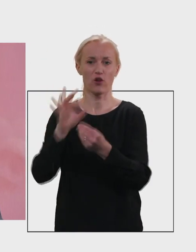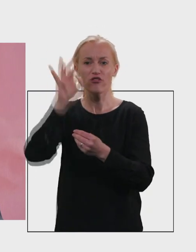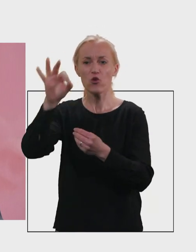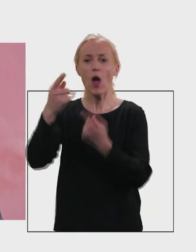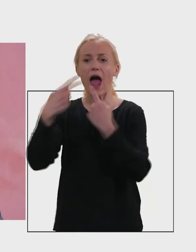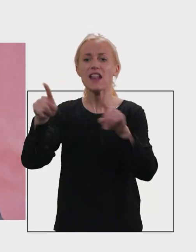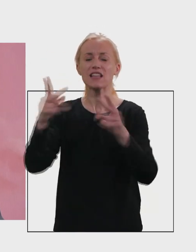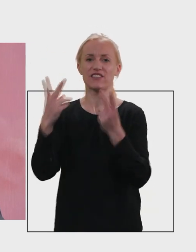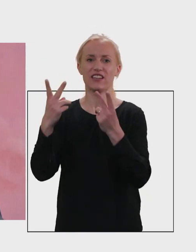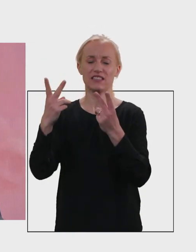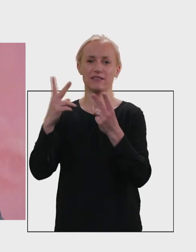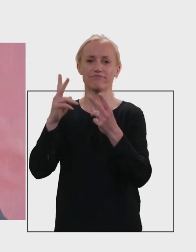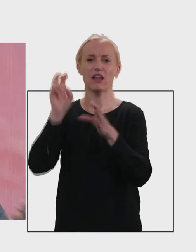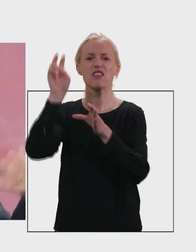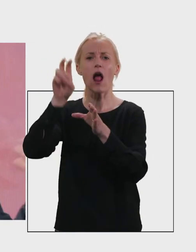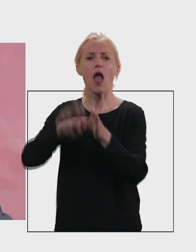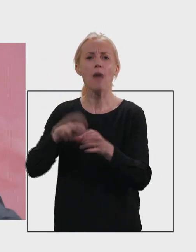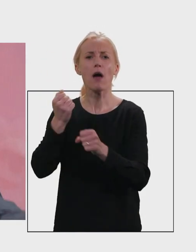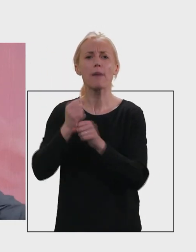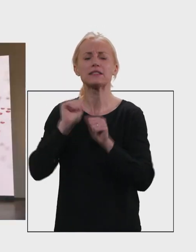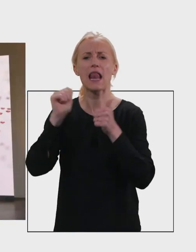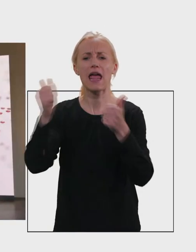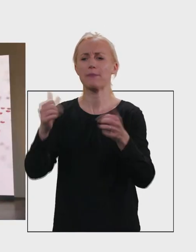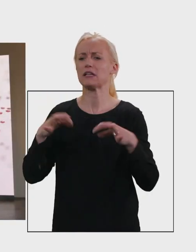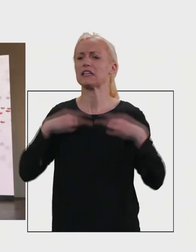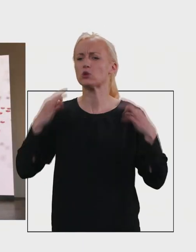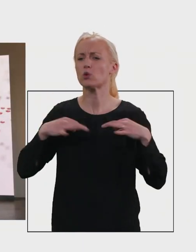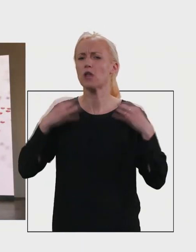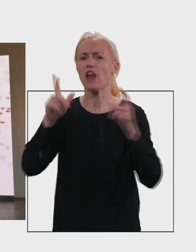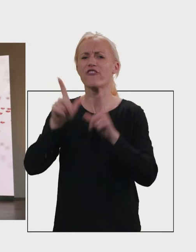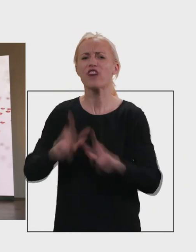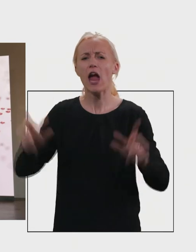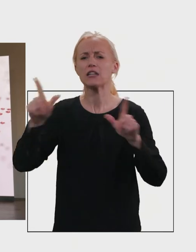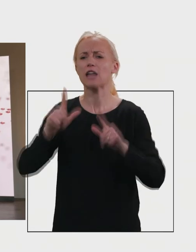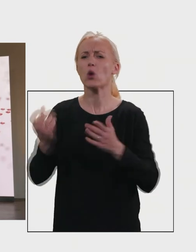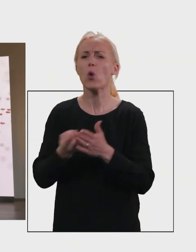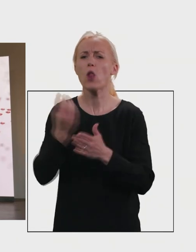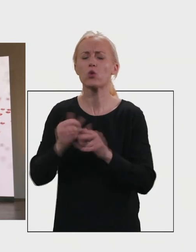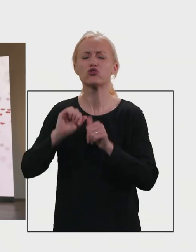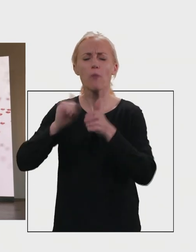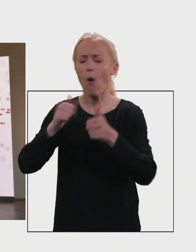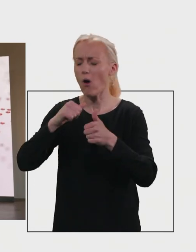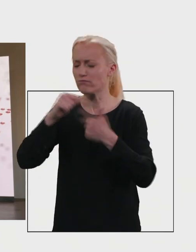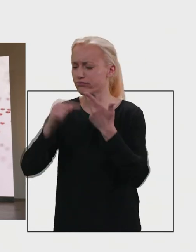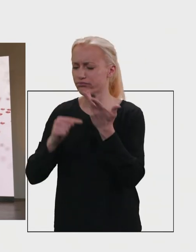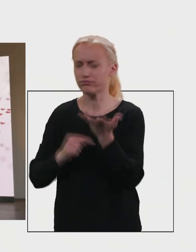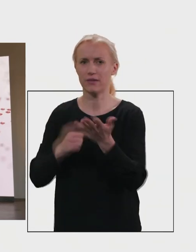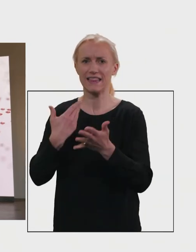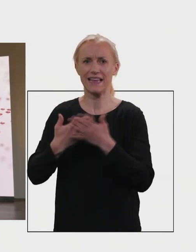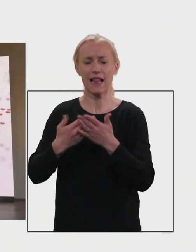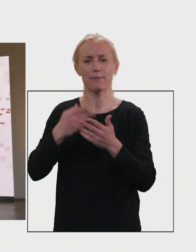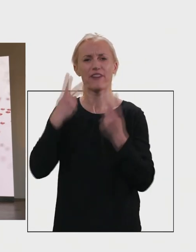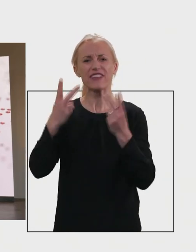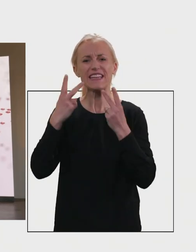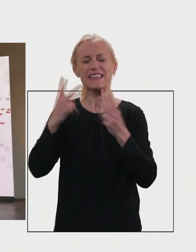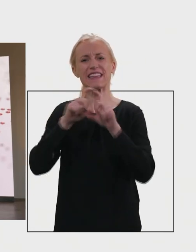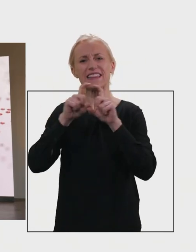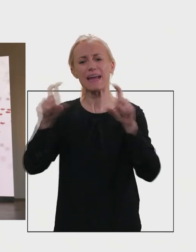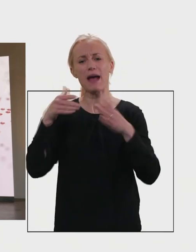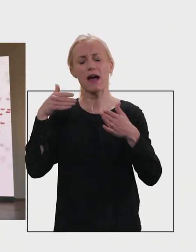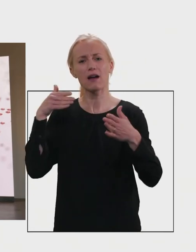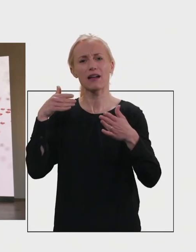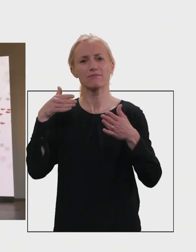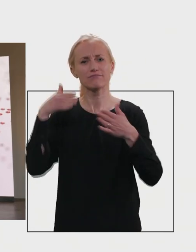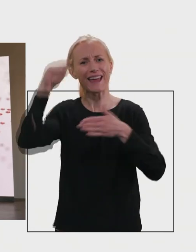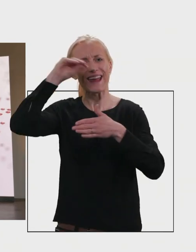große Rolle, absolut. Teilhabe am Arbeitsleben, Gesundheit, Freizeit, Kultur, Sport, alles. Und deswegen ist so wichtig, dass wir dieses Thema Inklusion in allen